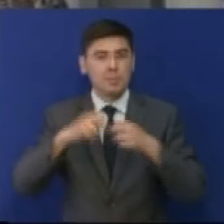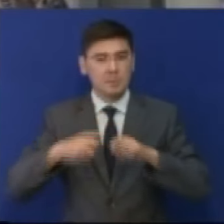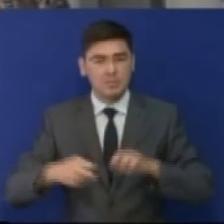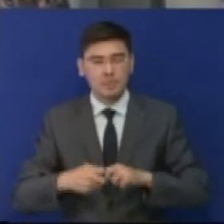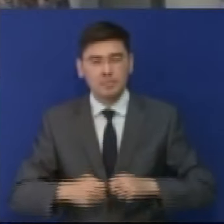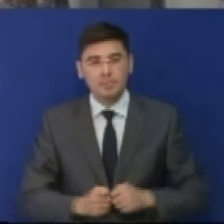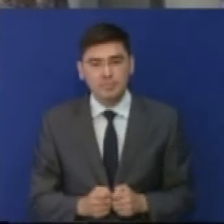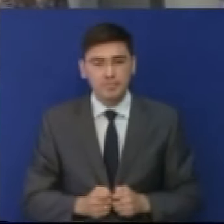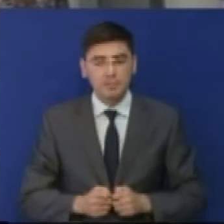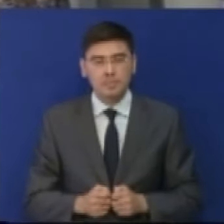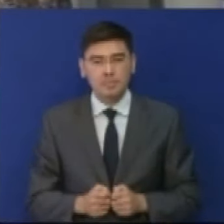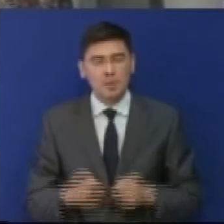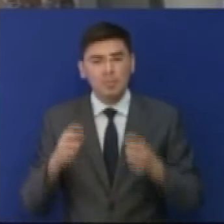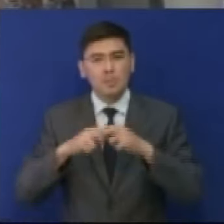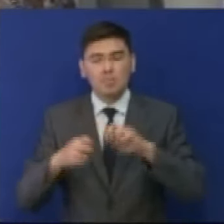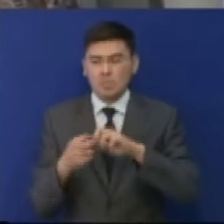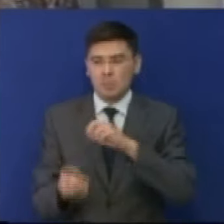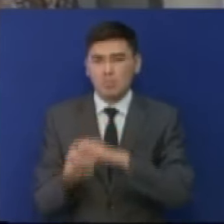проблема касается